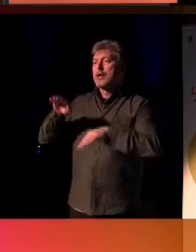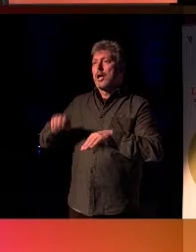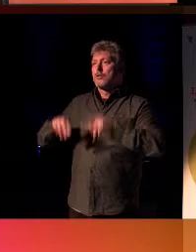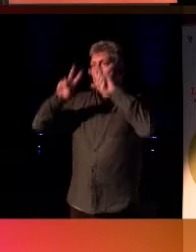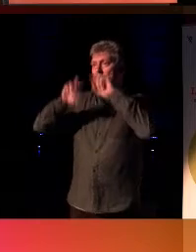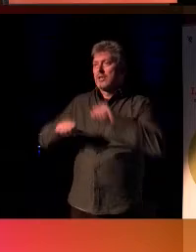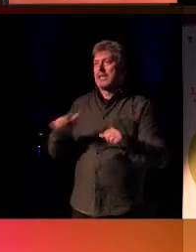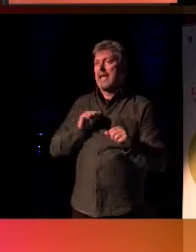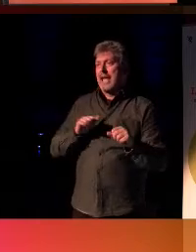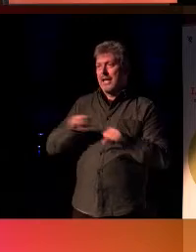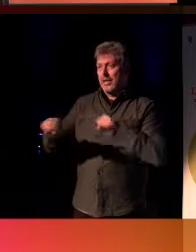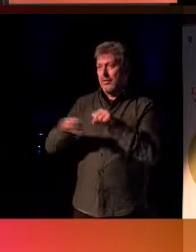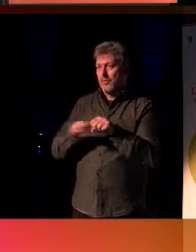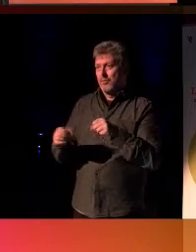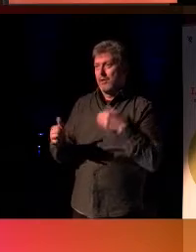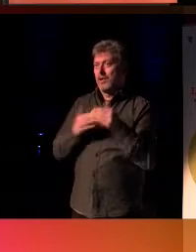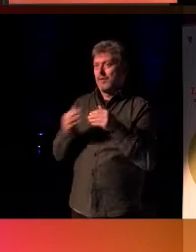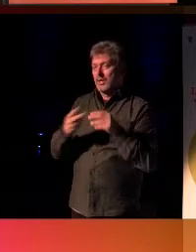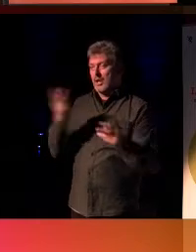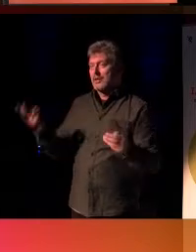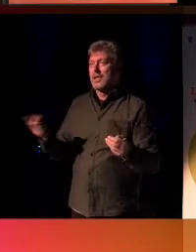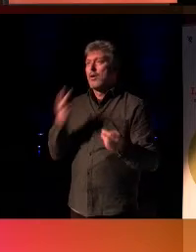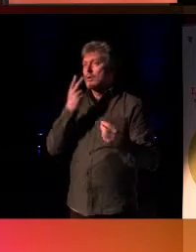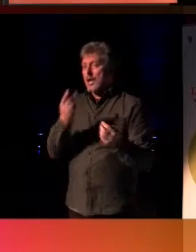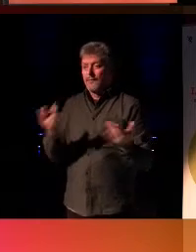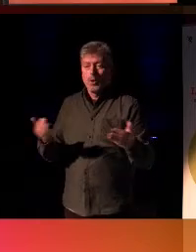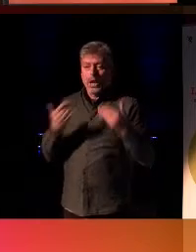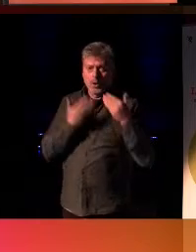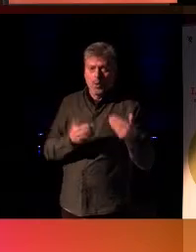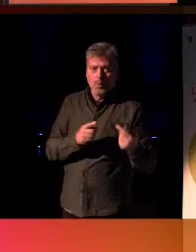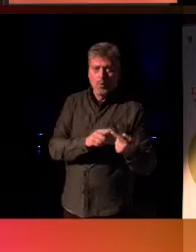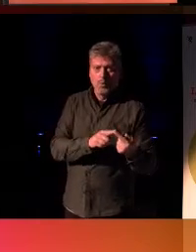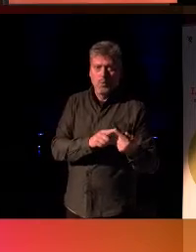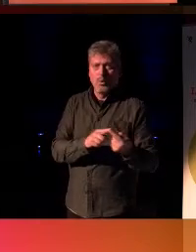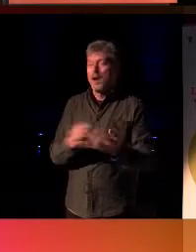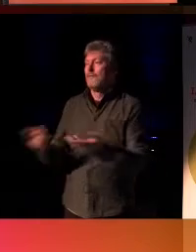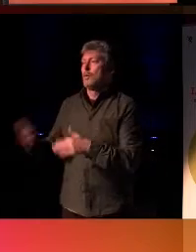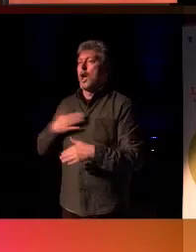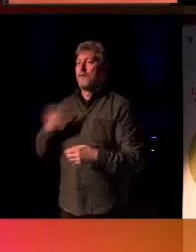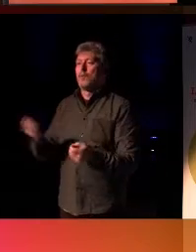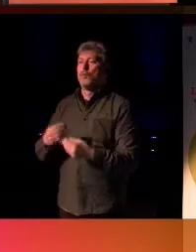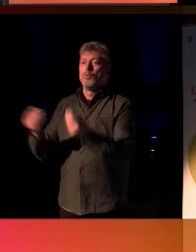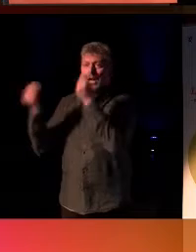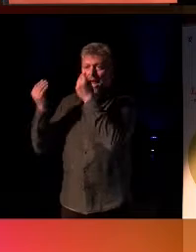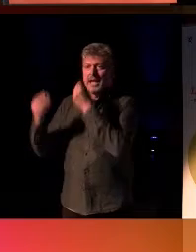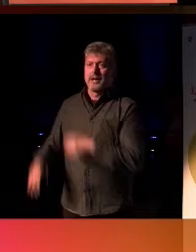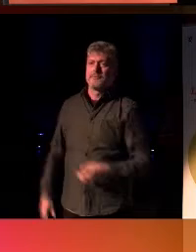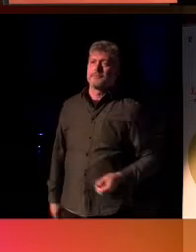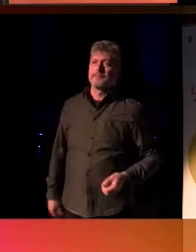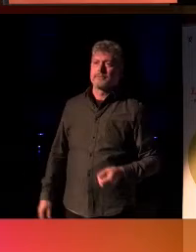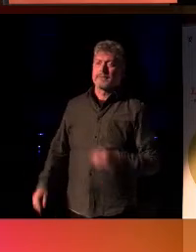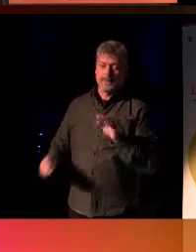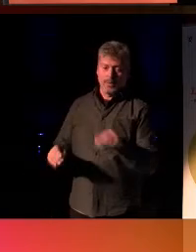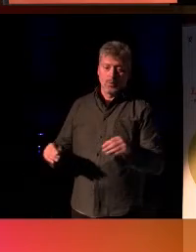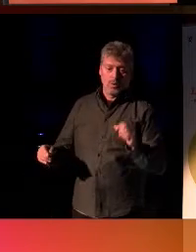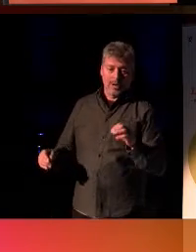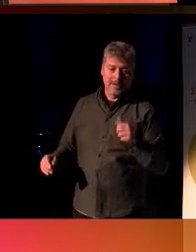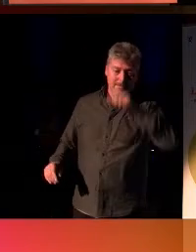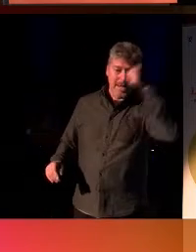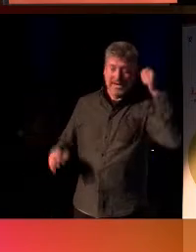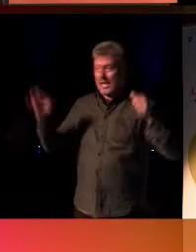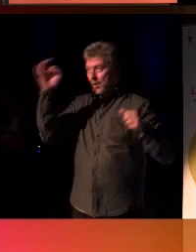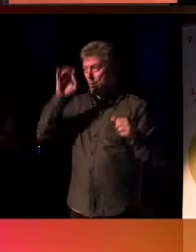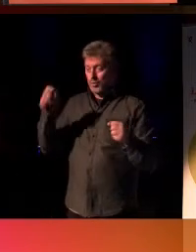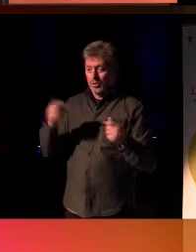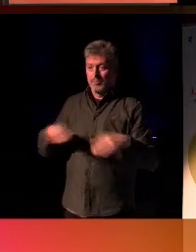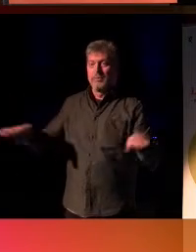kommune i forhold til andre analyser. Se hvor er vi gode, hvor har vi noe å lære. Dette sammenligner Bergen og Oslo,